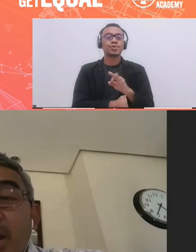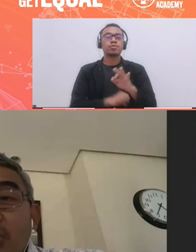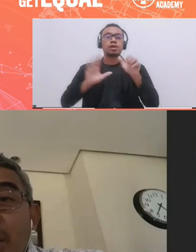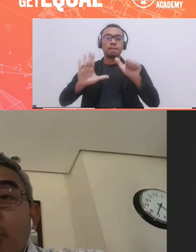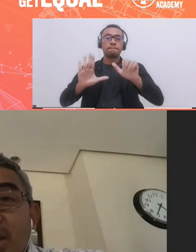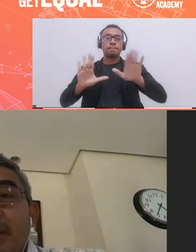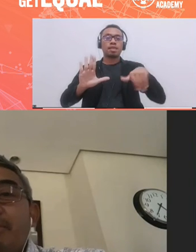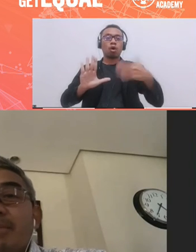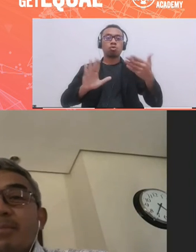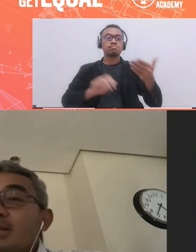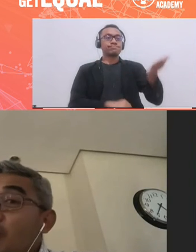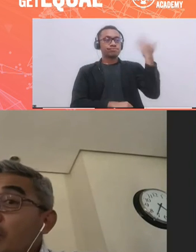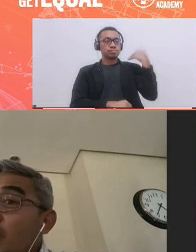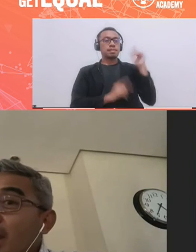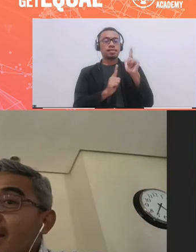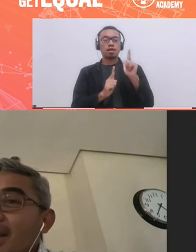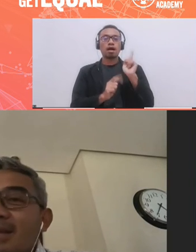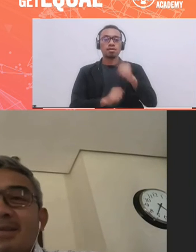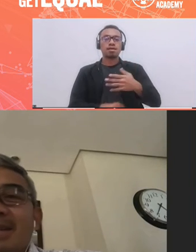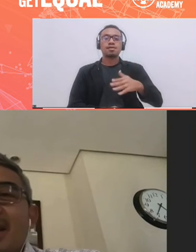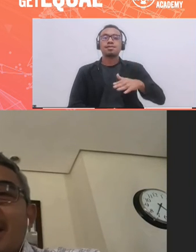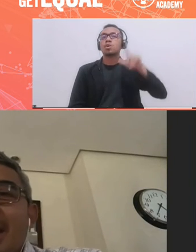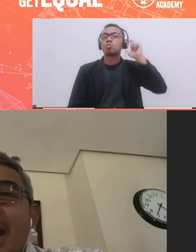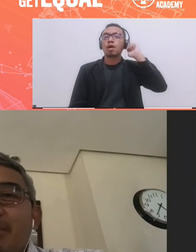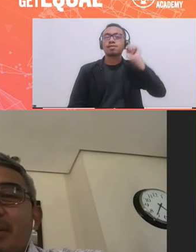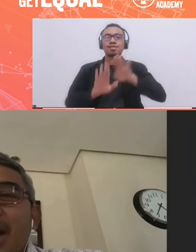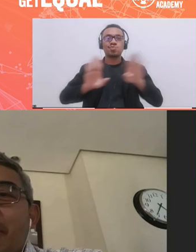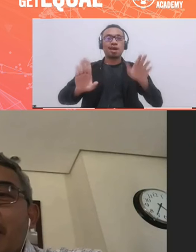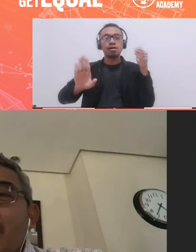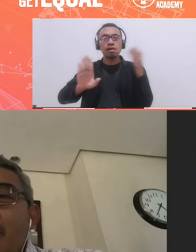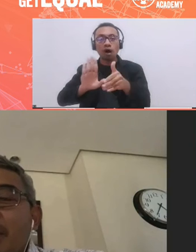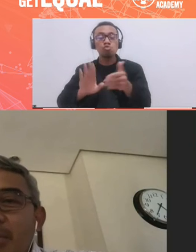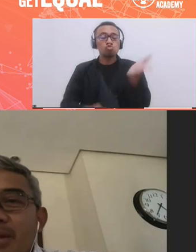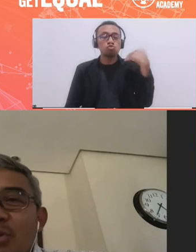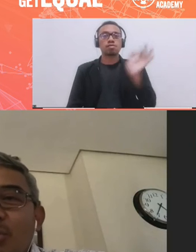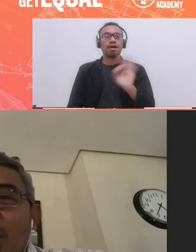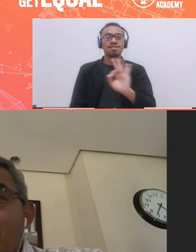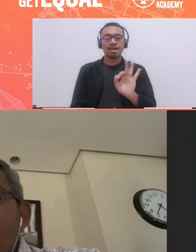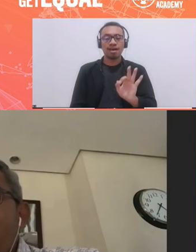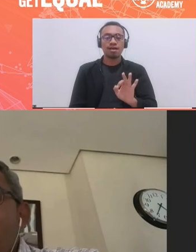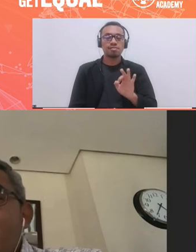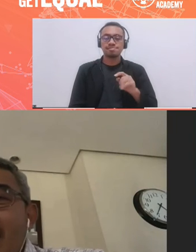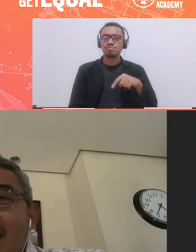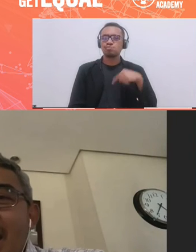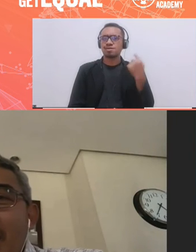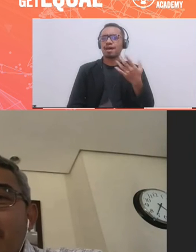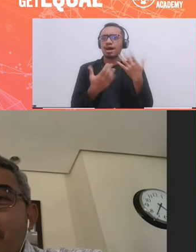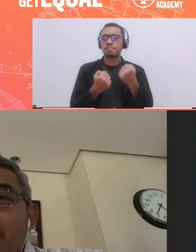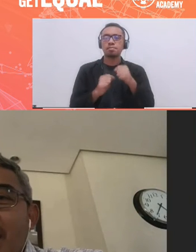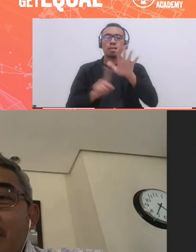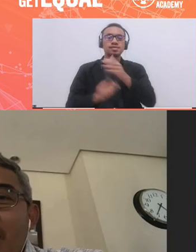membuka Taruna Putri. Sebelumnya belum pernah ada. Nah, jadi kita akan bisa mengharapkan dalam 15-20 tahun ke depan